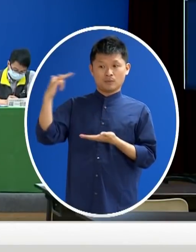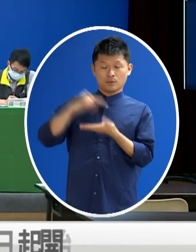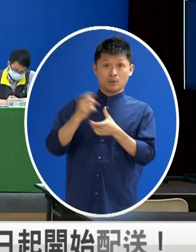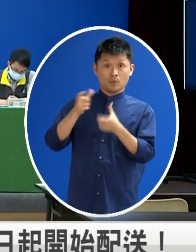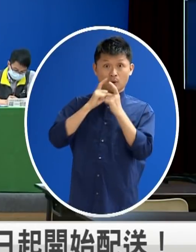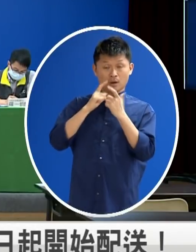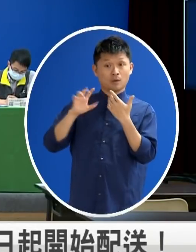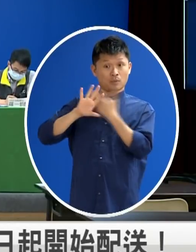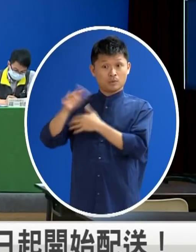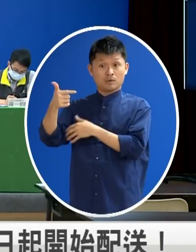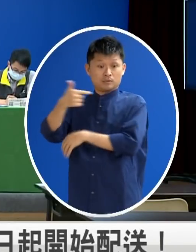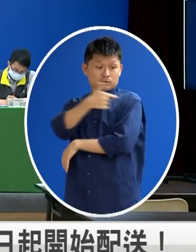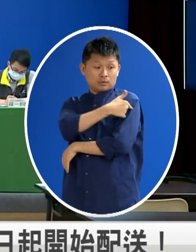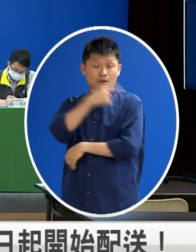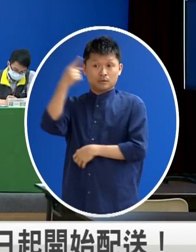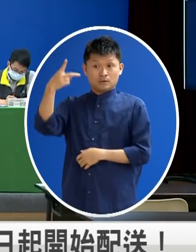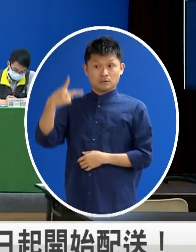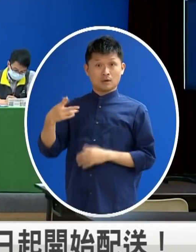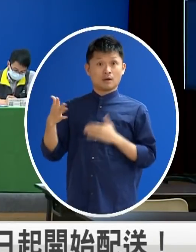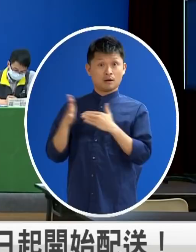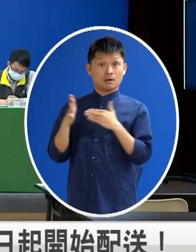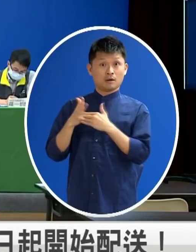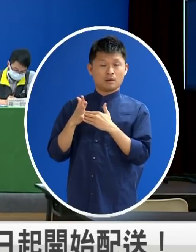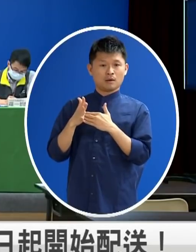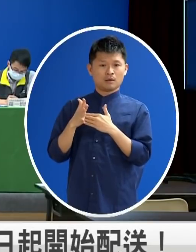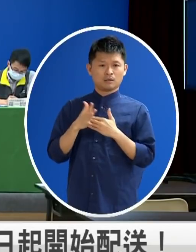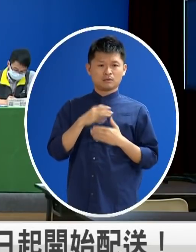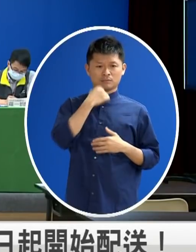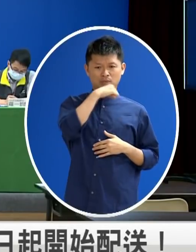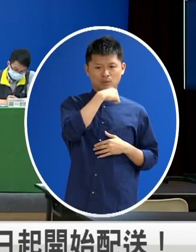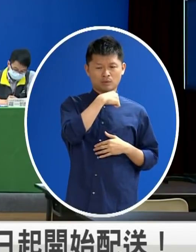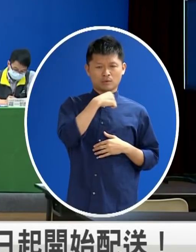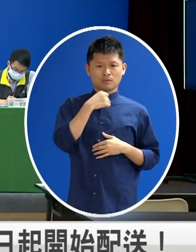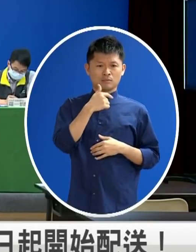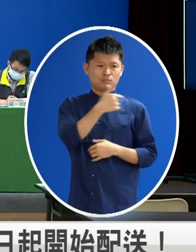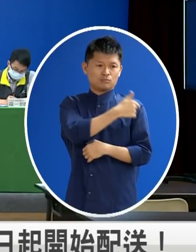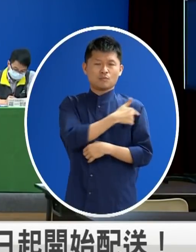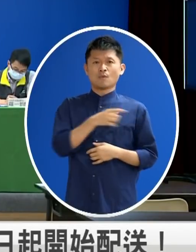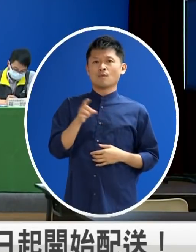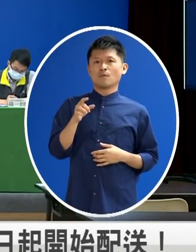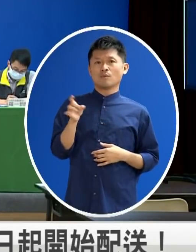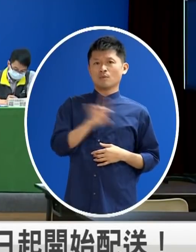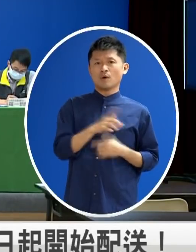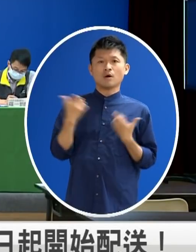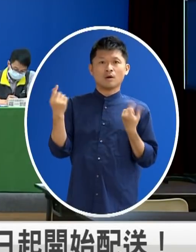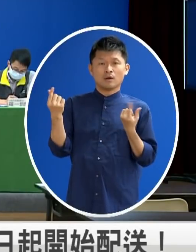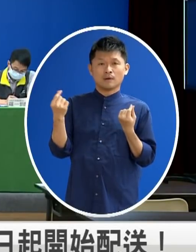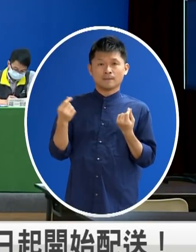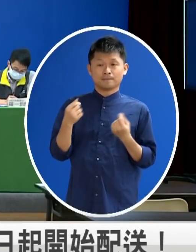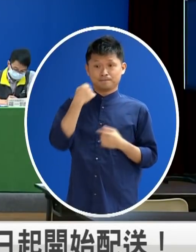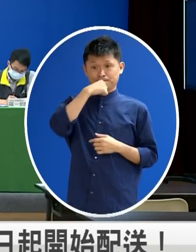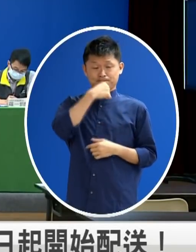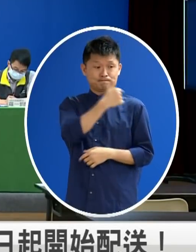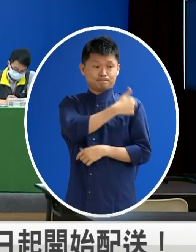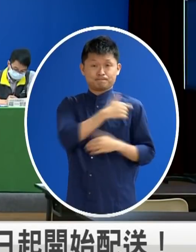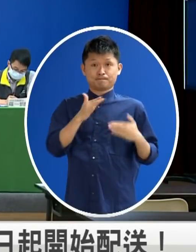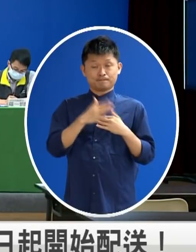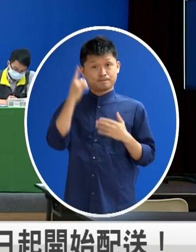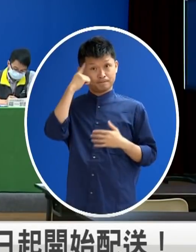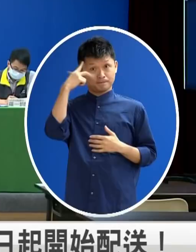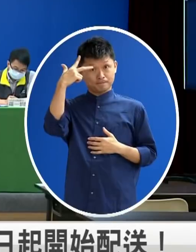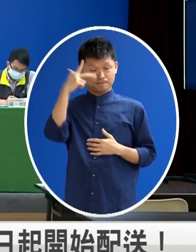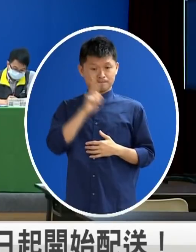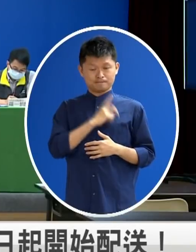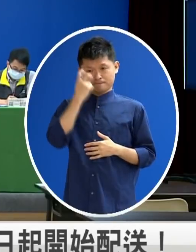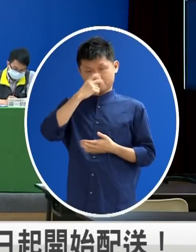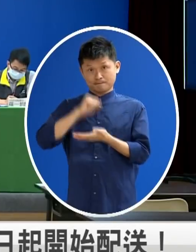国外打完两剂疫苗之后仍形同未打，是不像国内施打完之后只要7天自主健康管理加上